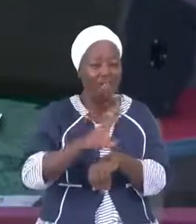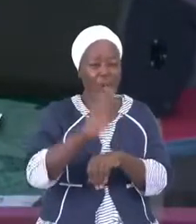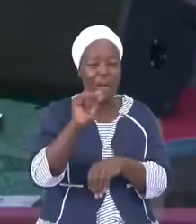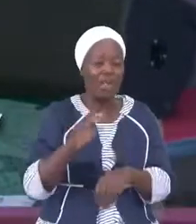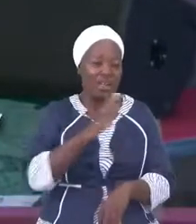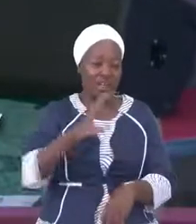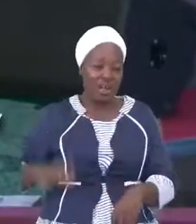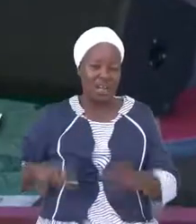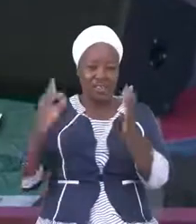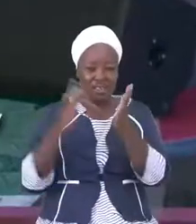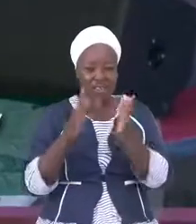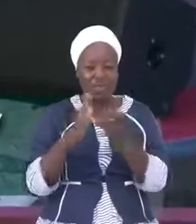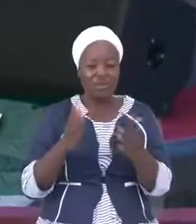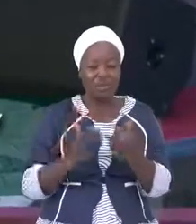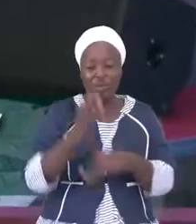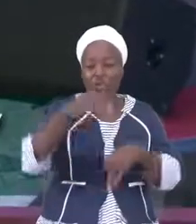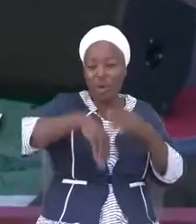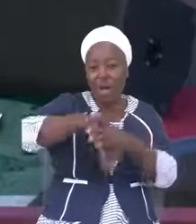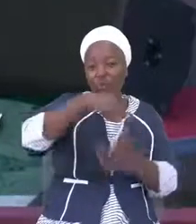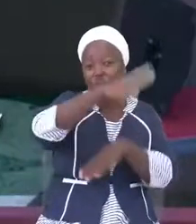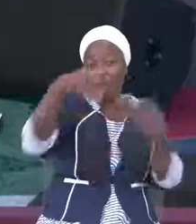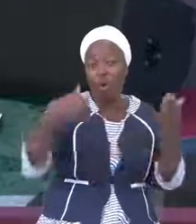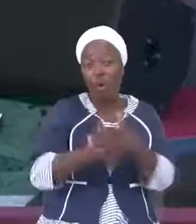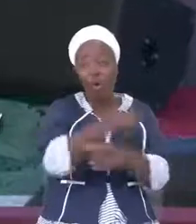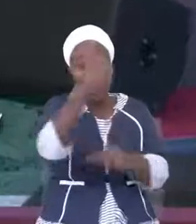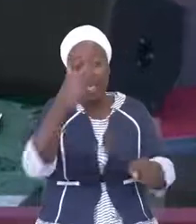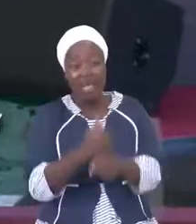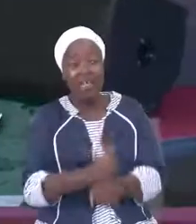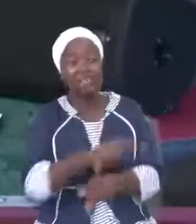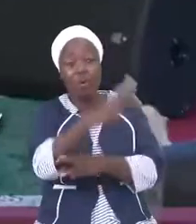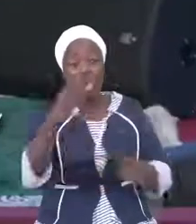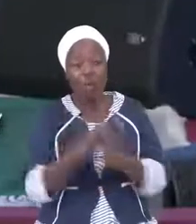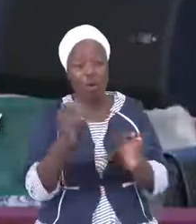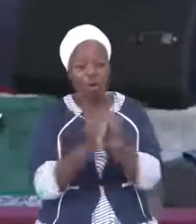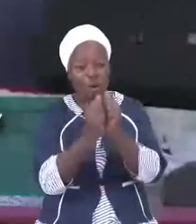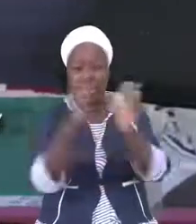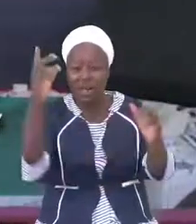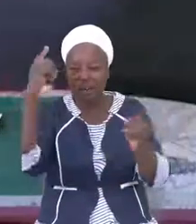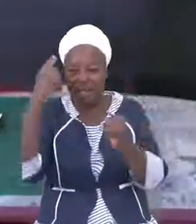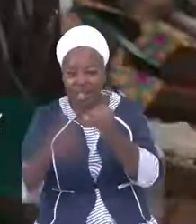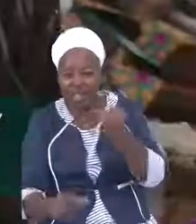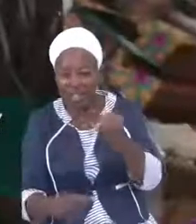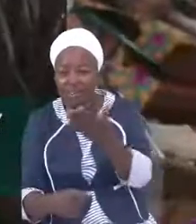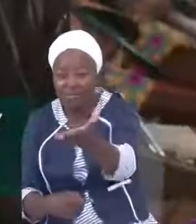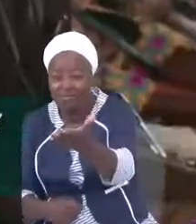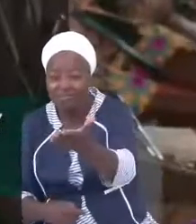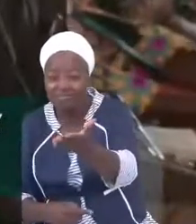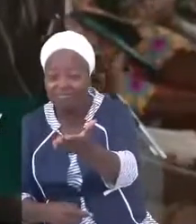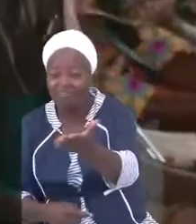dans Jésus-Christ, dans toutes les générations, au siècle des